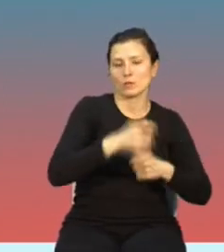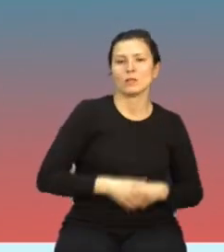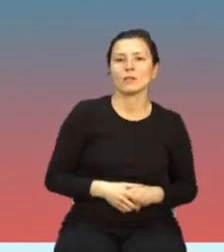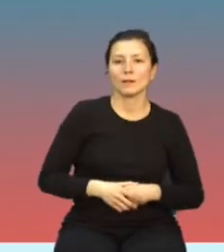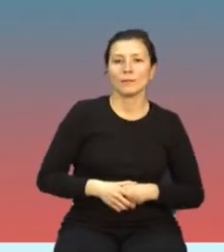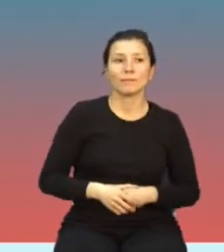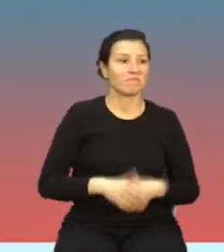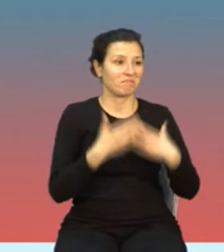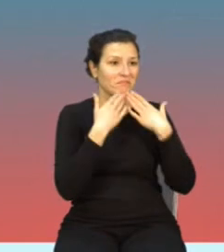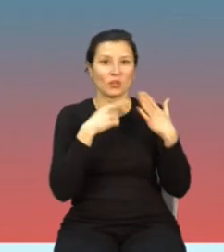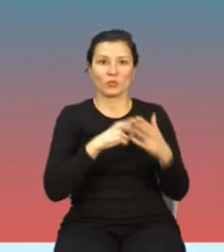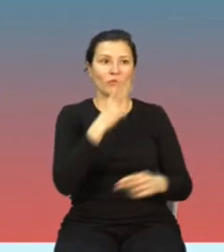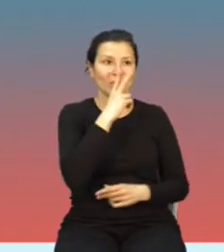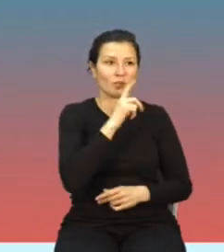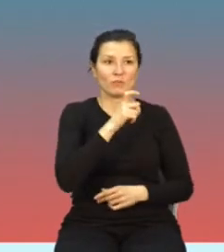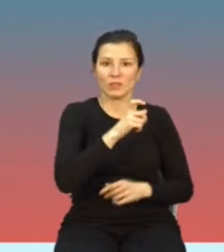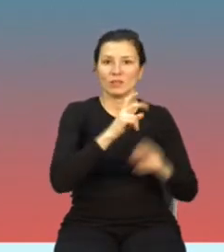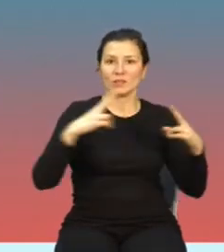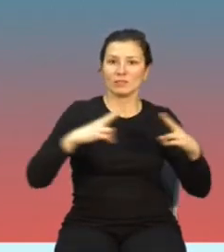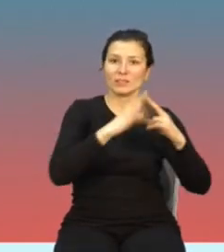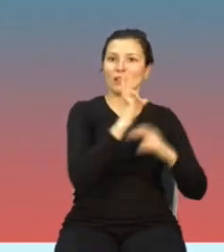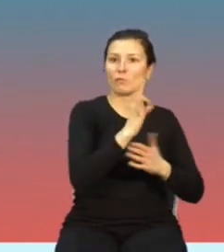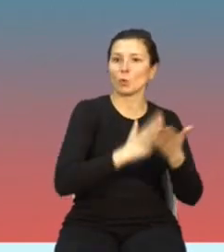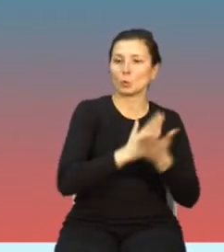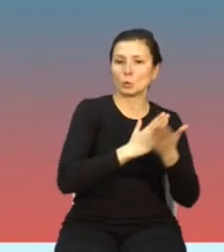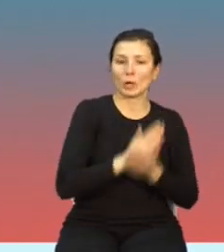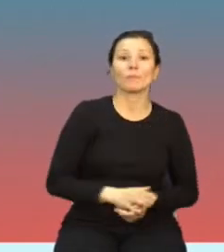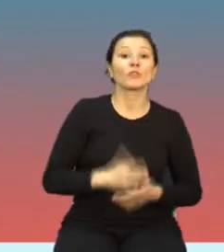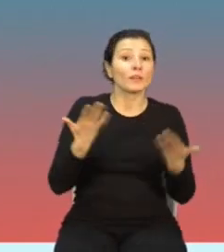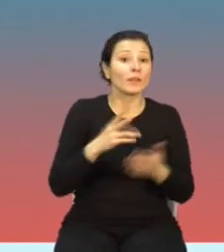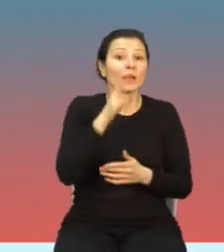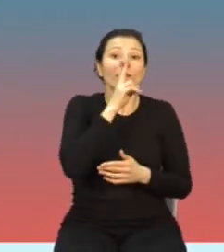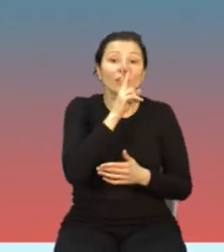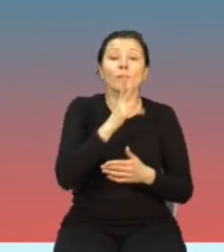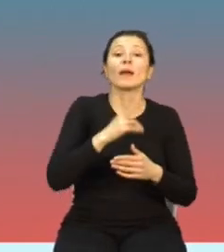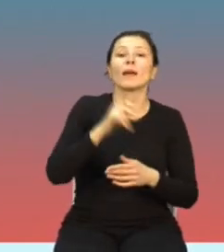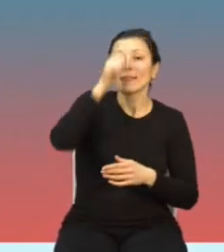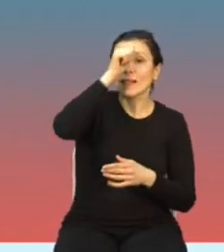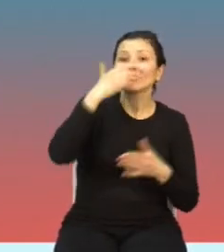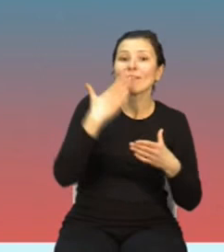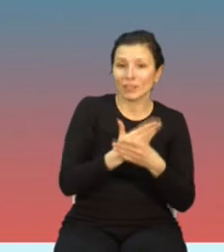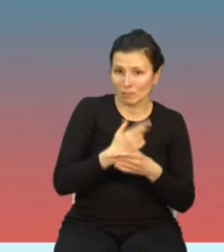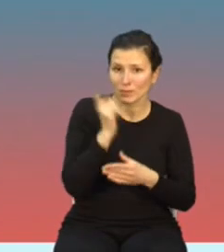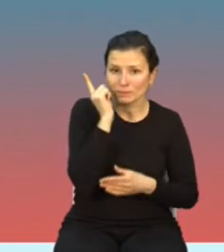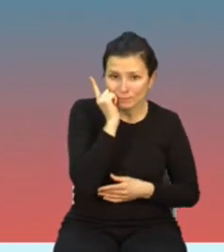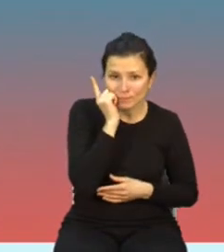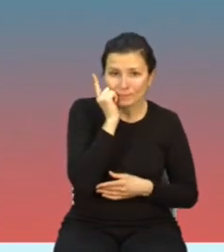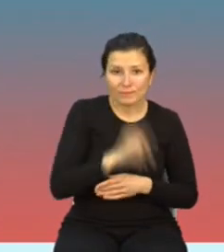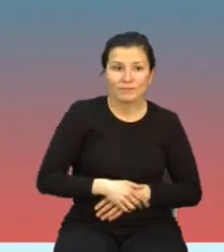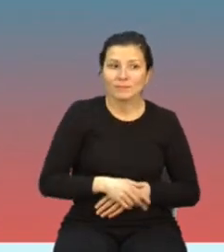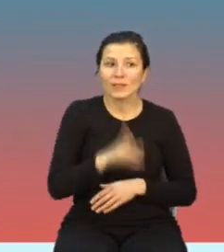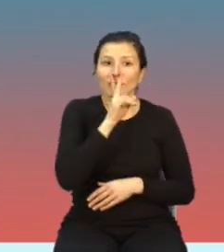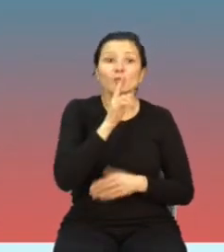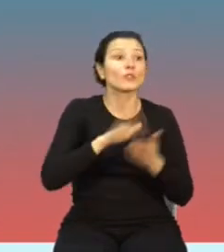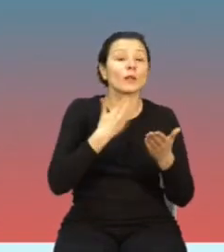działalność danej stacji bazowej, czyli w tym przypadku widzimy nazwę operatora, widzimy, że to jest